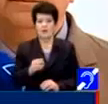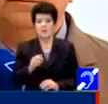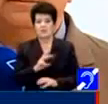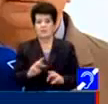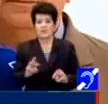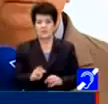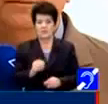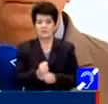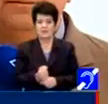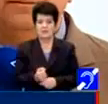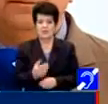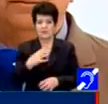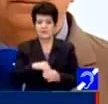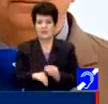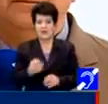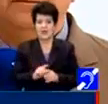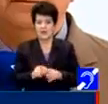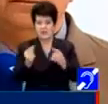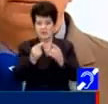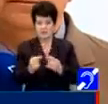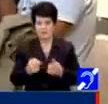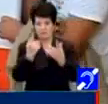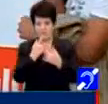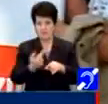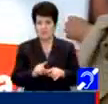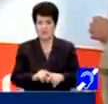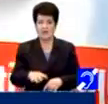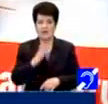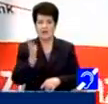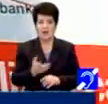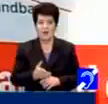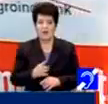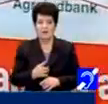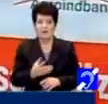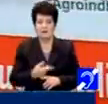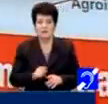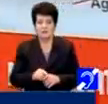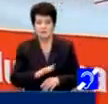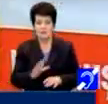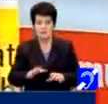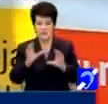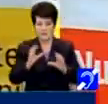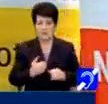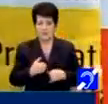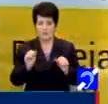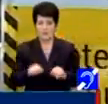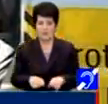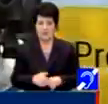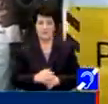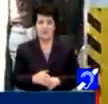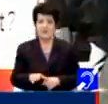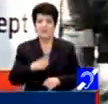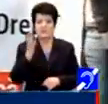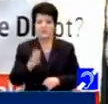Interne și Ministrul Finanțelor ca să verifice informația care a primit-o. Noi considerăm că această acțiune va fi considerată ilegală și noi vom putea să mergem în instanță